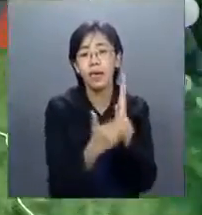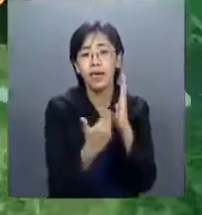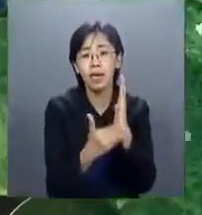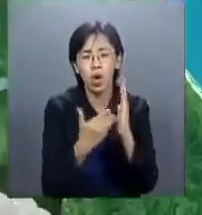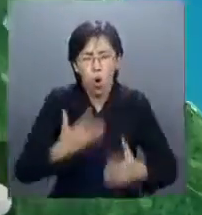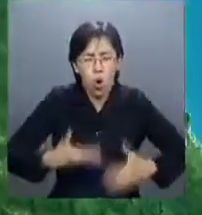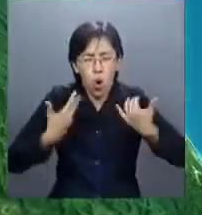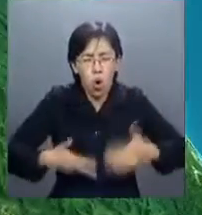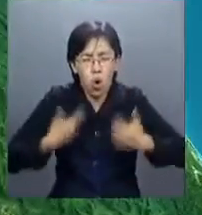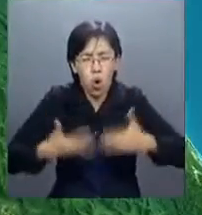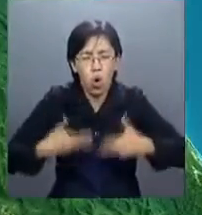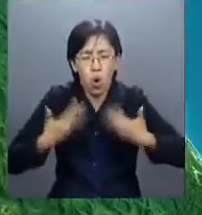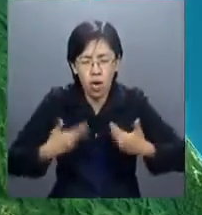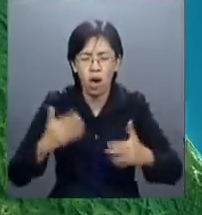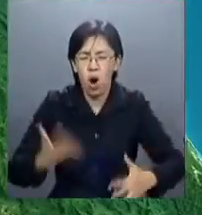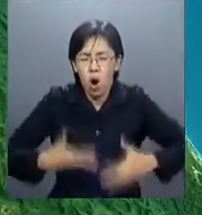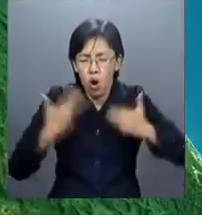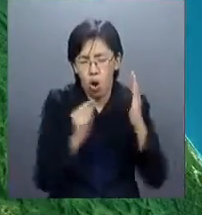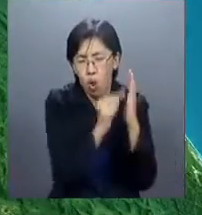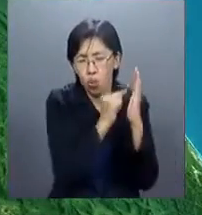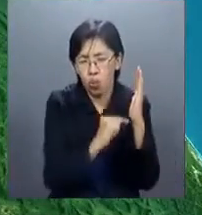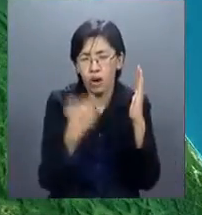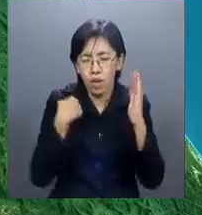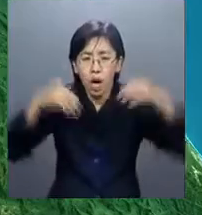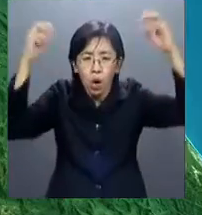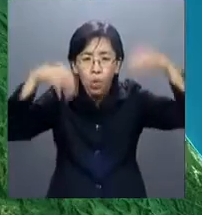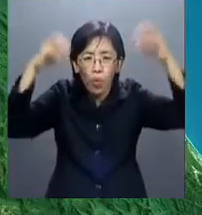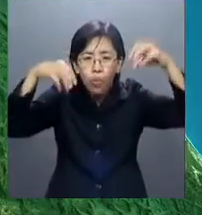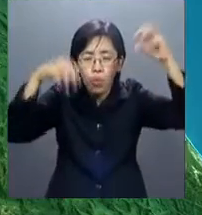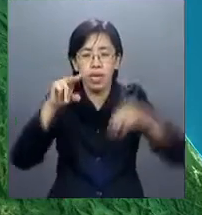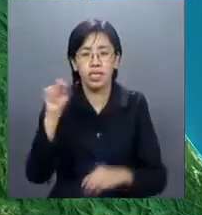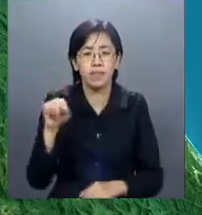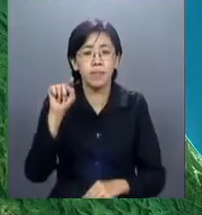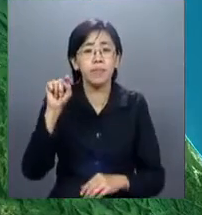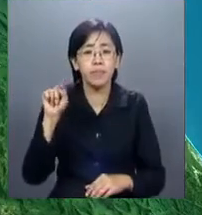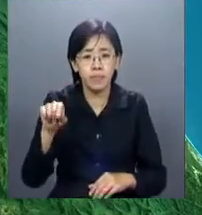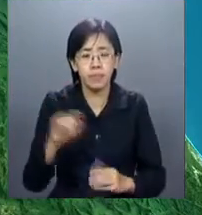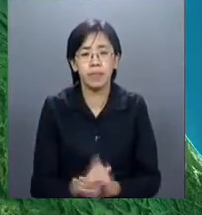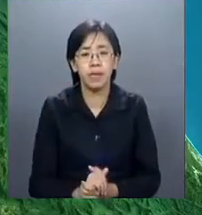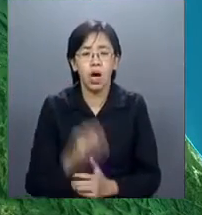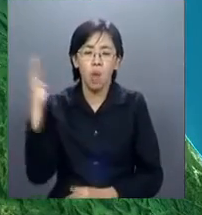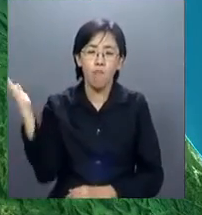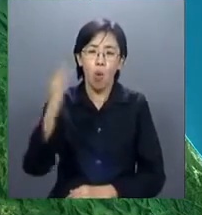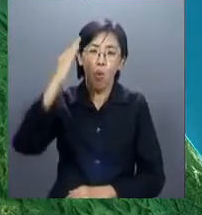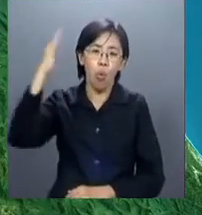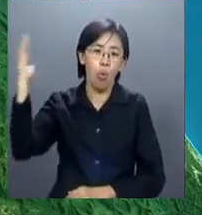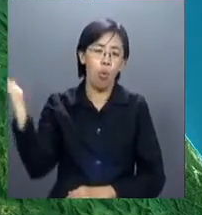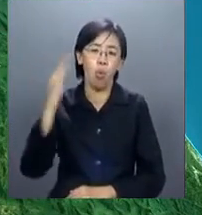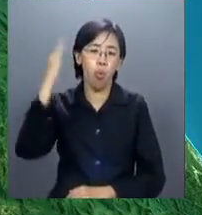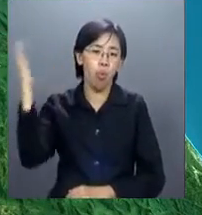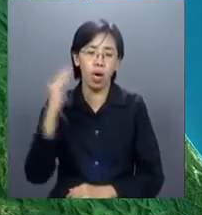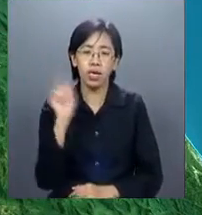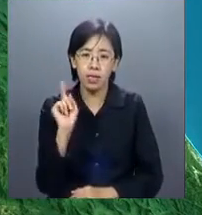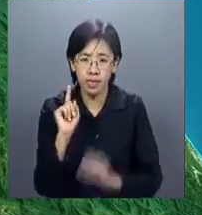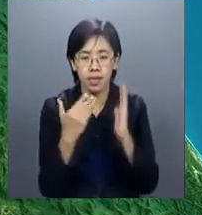าศร้อนและมีอากาศร้อนจัดในหลายพื้นที่โดยมีฝนฟ้าคะนองเป็นแห่งๆ 30% ของพื้นที่กับมีลมกระโชกแรงส่วนมากที่บริ